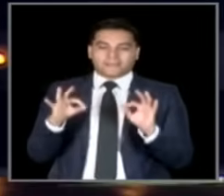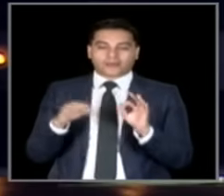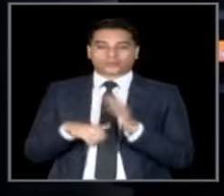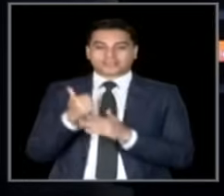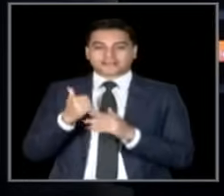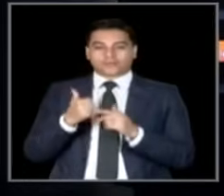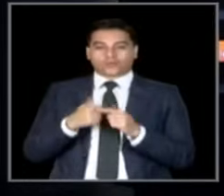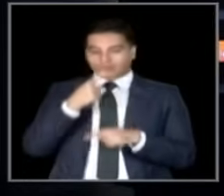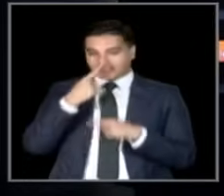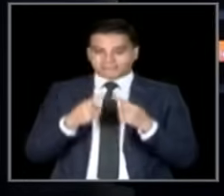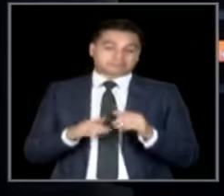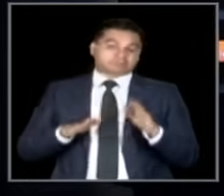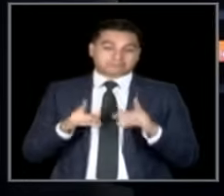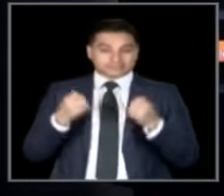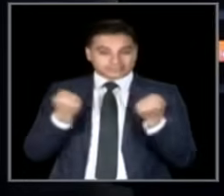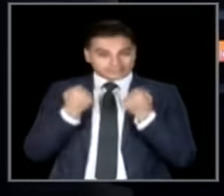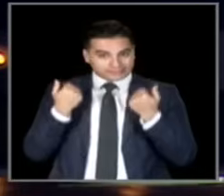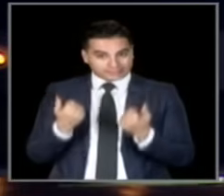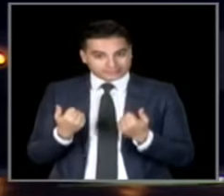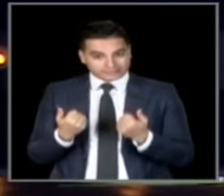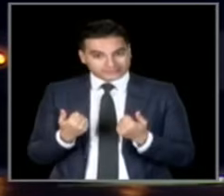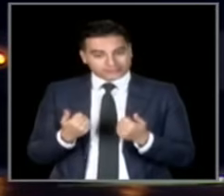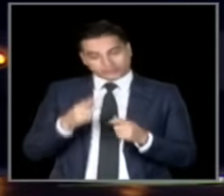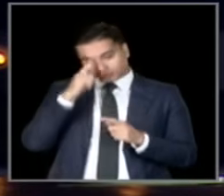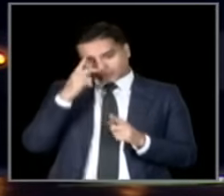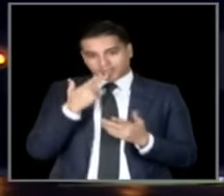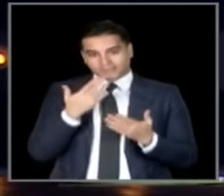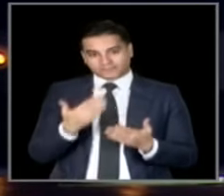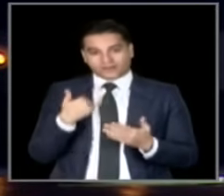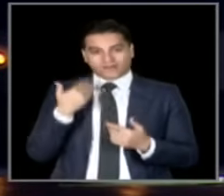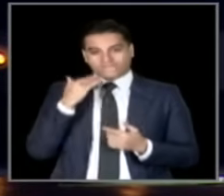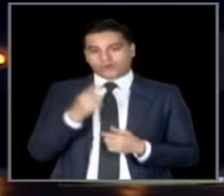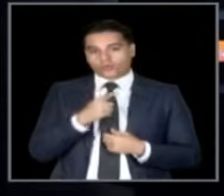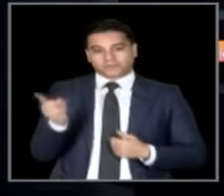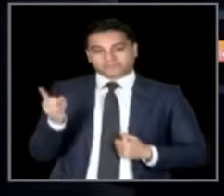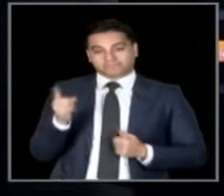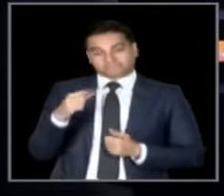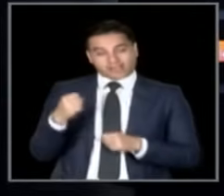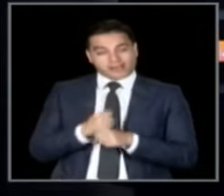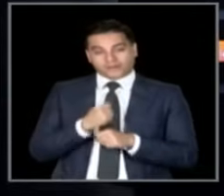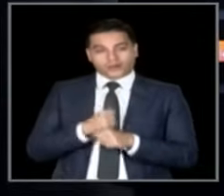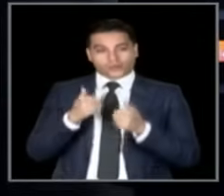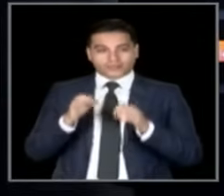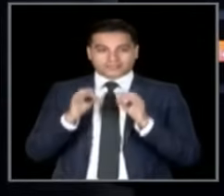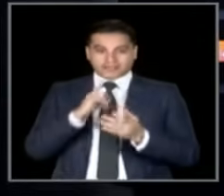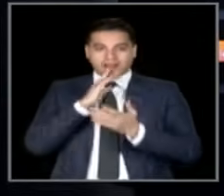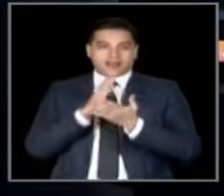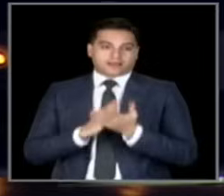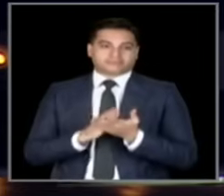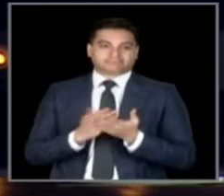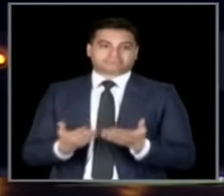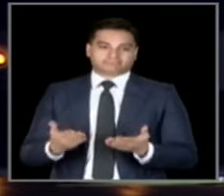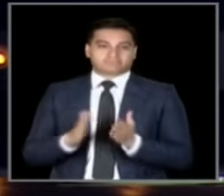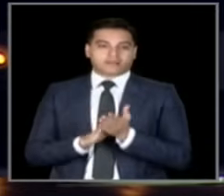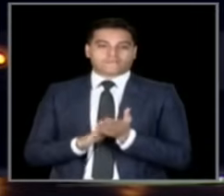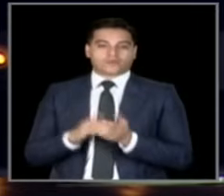طبعا. يعني انتوا جاهزين ان شاء الله. ان شاء الله. جميل جدا، انا فخور بيكم، انتوا عملتوا اداء حلو فعلا الحقيقه،